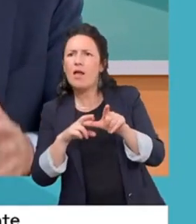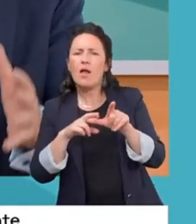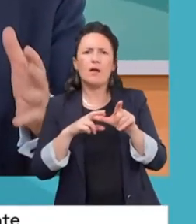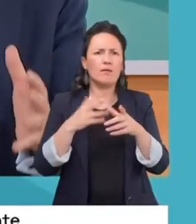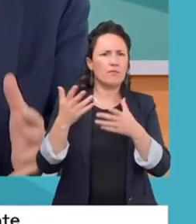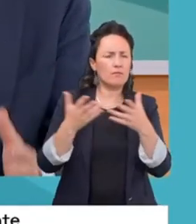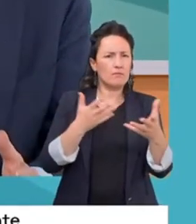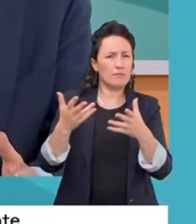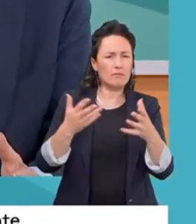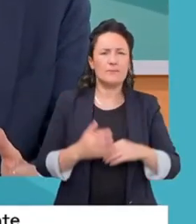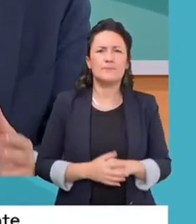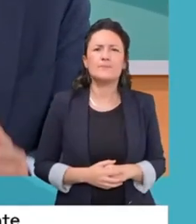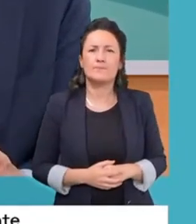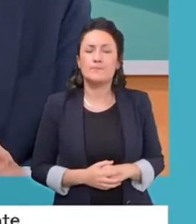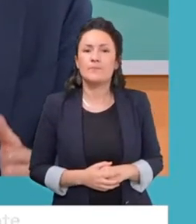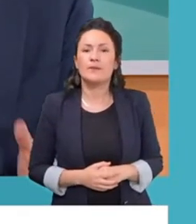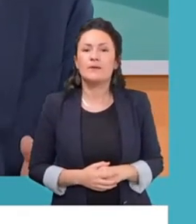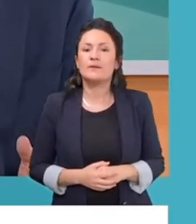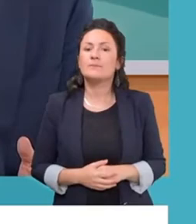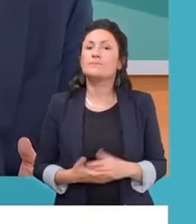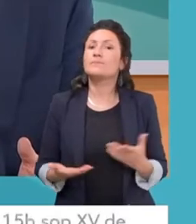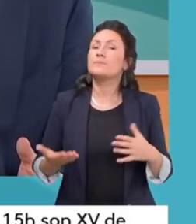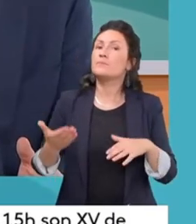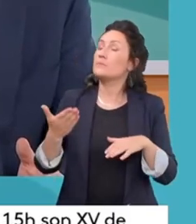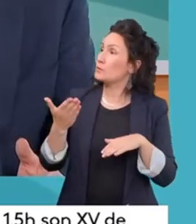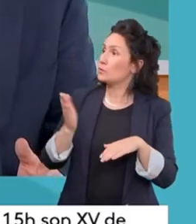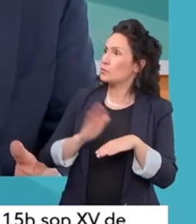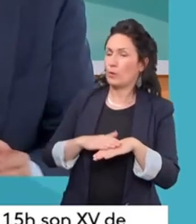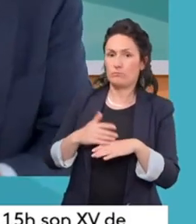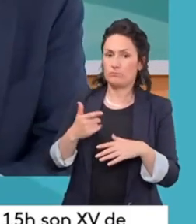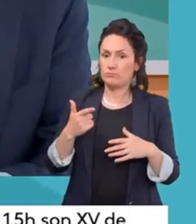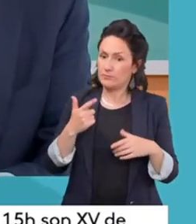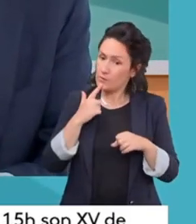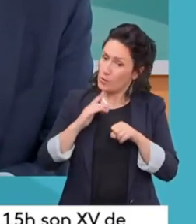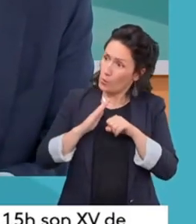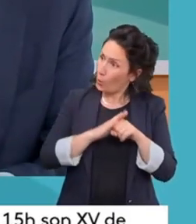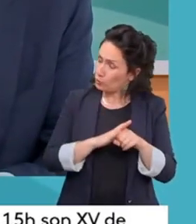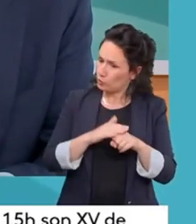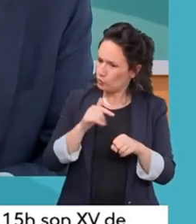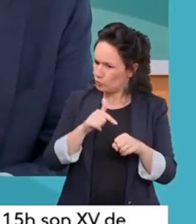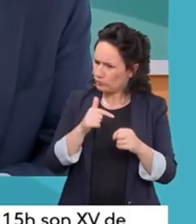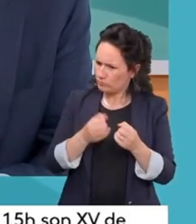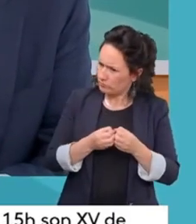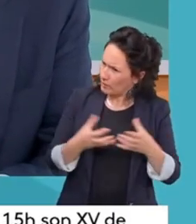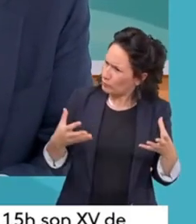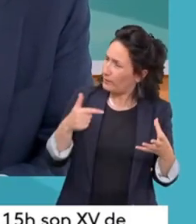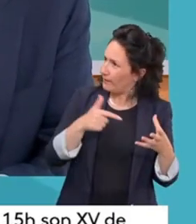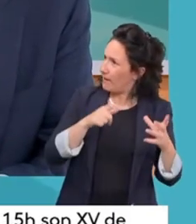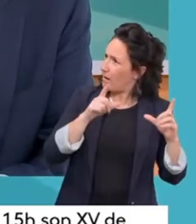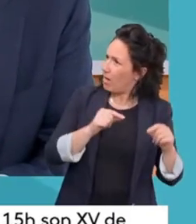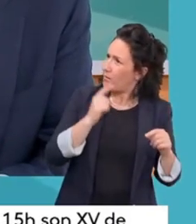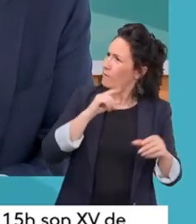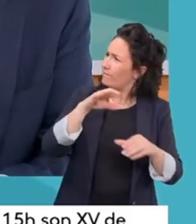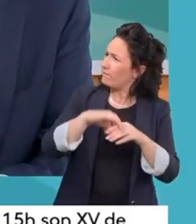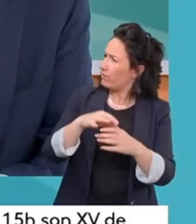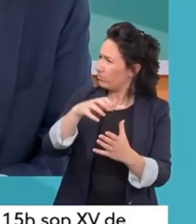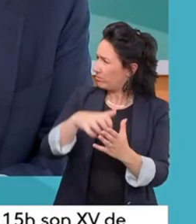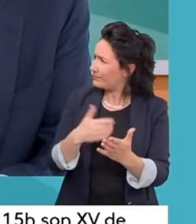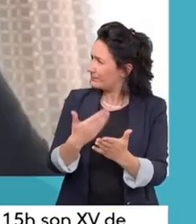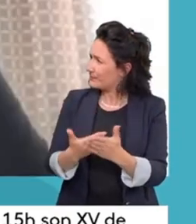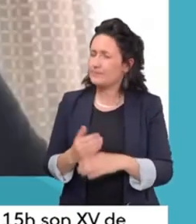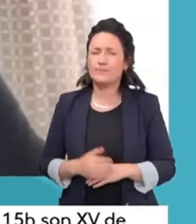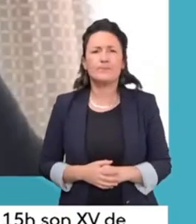Darmanin, on a une majorité alternative avec la gauche pour pouvoir voter ce texte. Mais vous savez, le